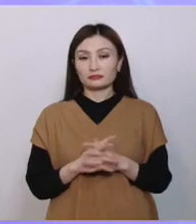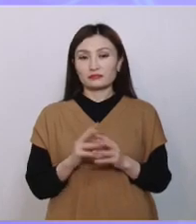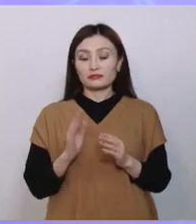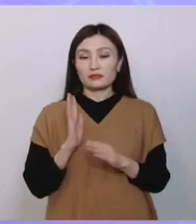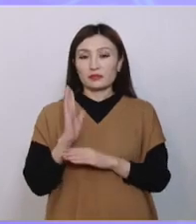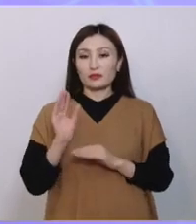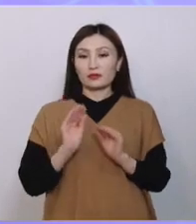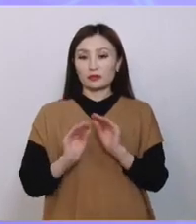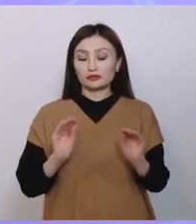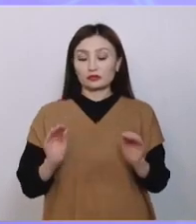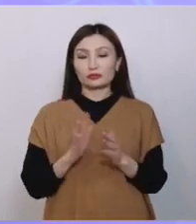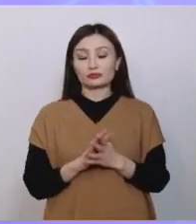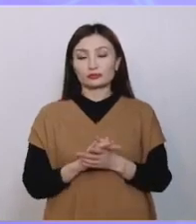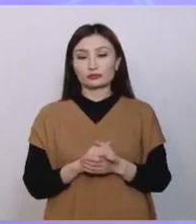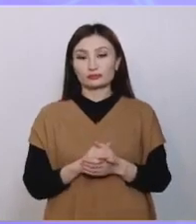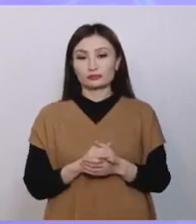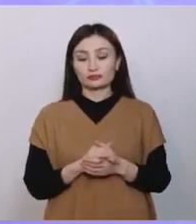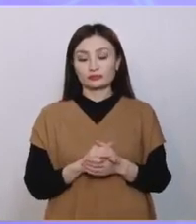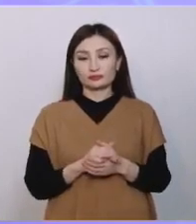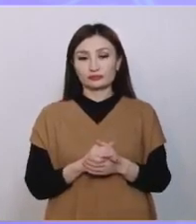Көчөт. Көчөт.